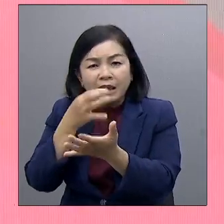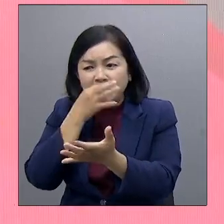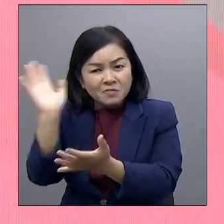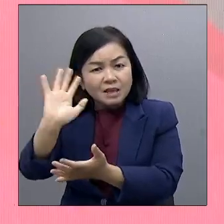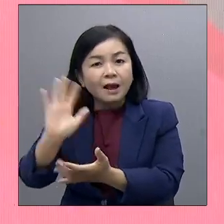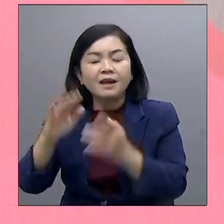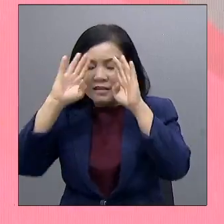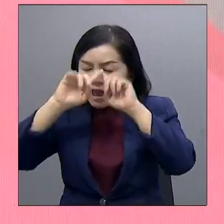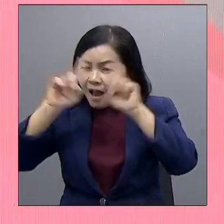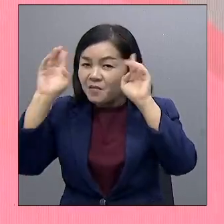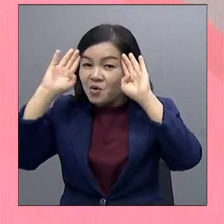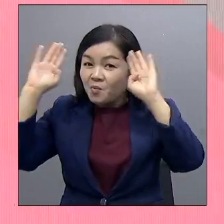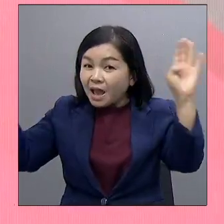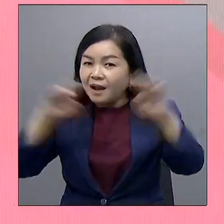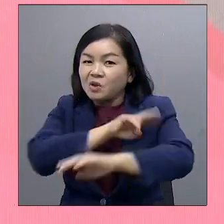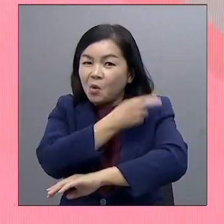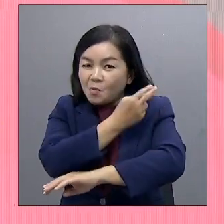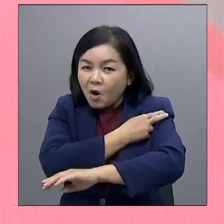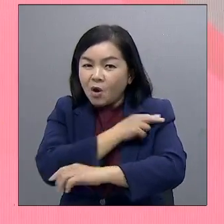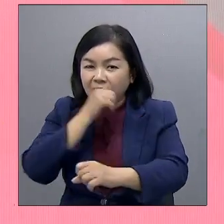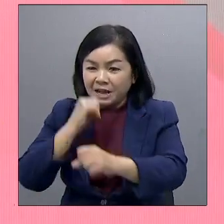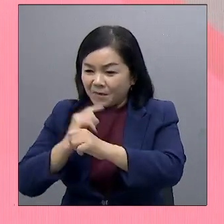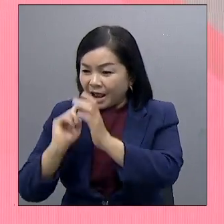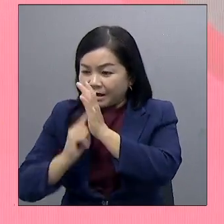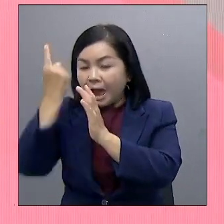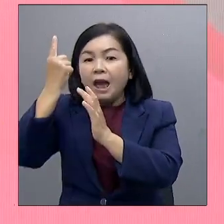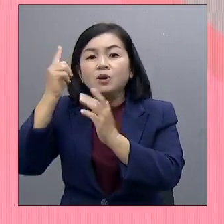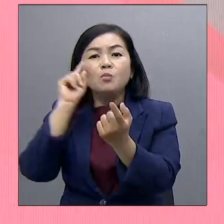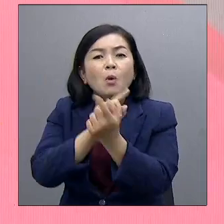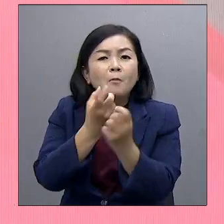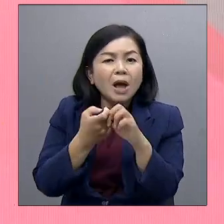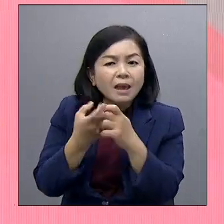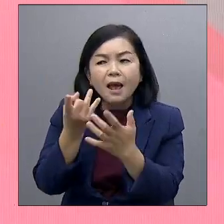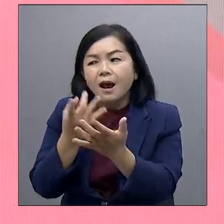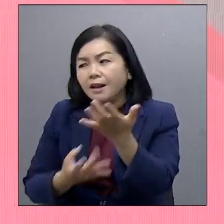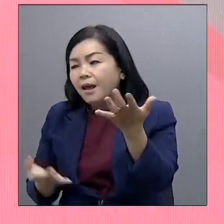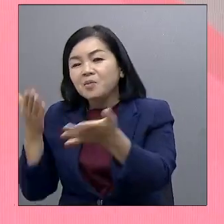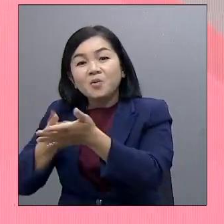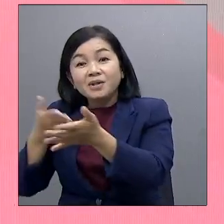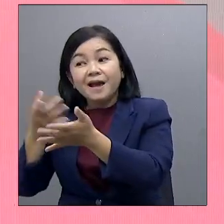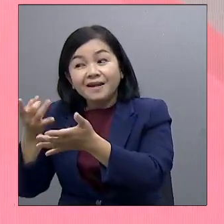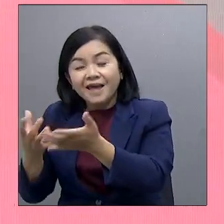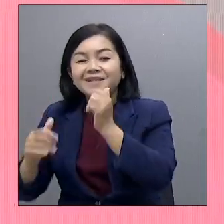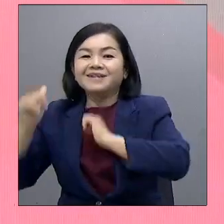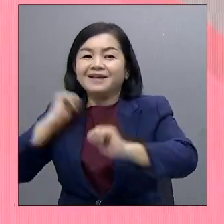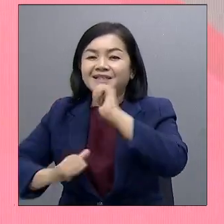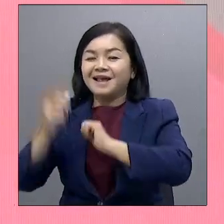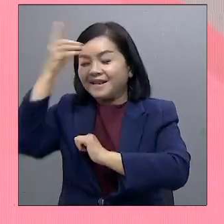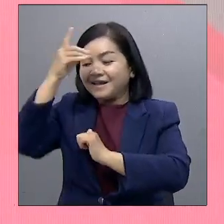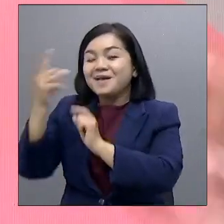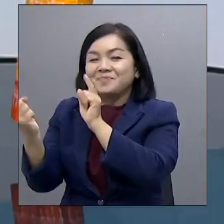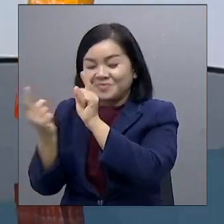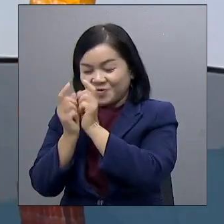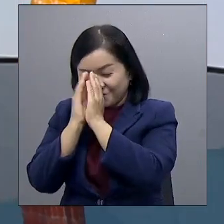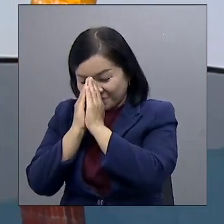ว่าในประสบการณ์ชีวิตของหมอที่ต้องมาทำงานใหม่ครั้งแรกเต้องเจออะไรมีอุปสรรคแค่ไหนวันนี้ร่วมในรายการกับเรากับทีมนักแสดงสวัสดี